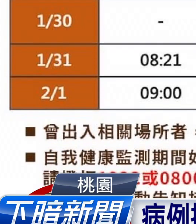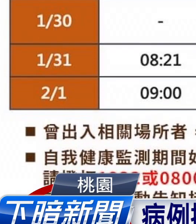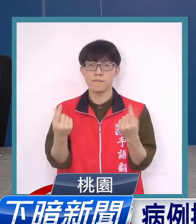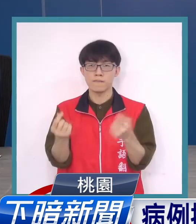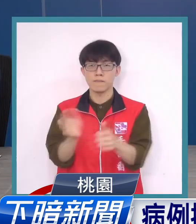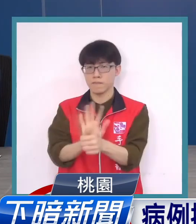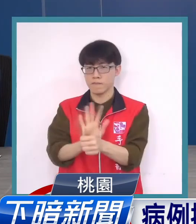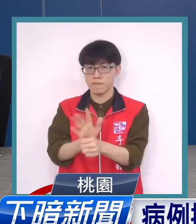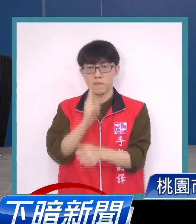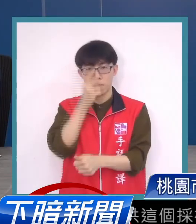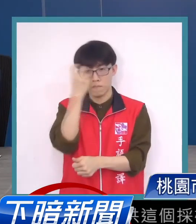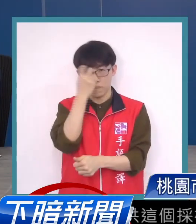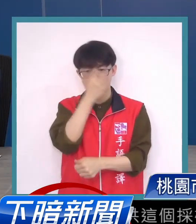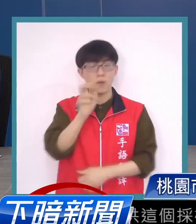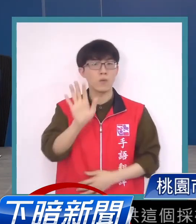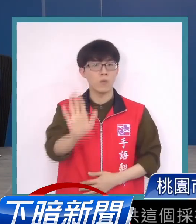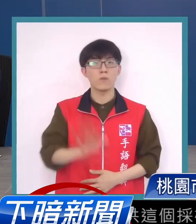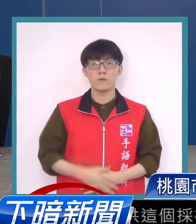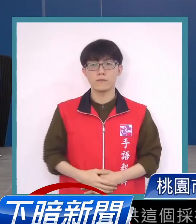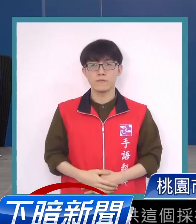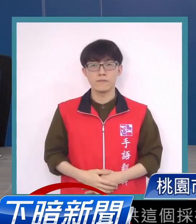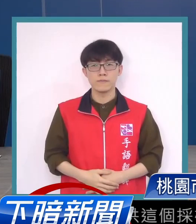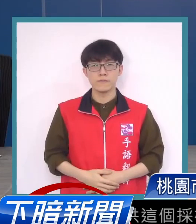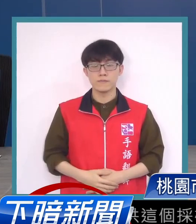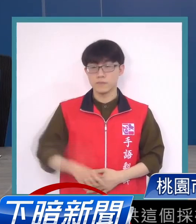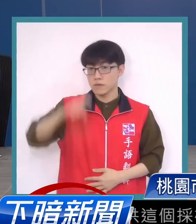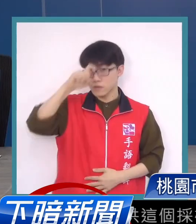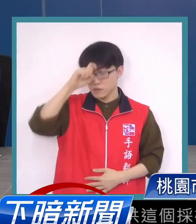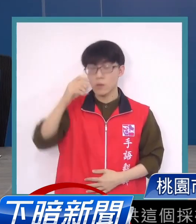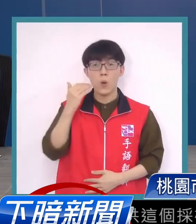站。 我们希望这